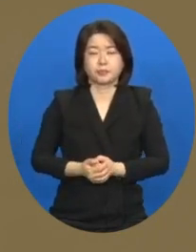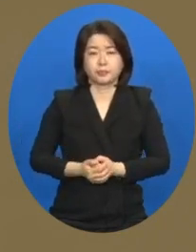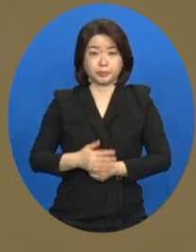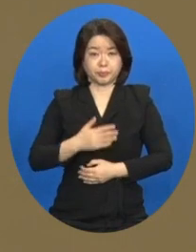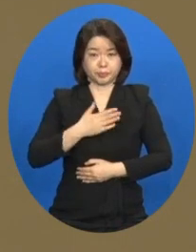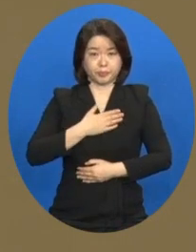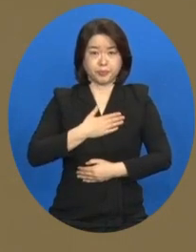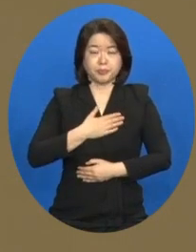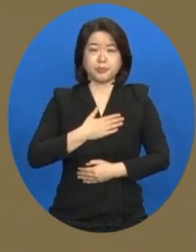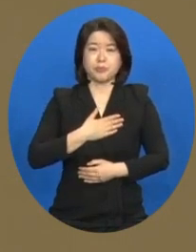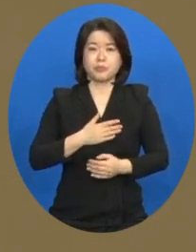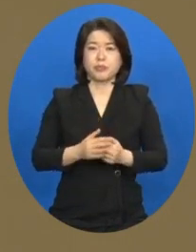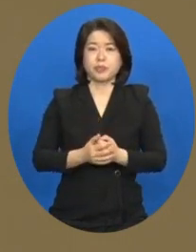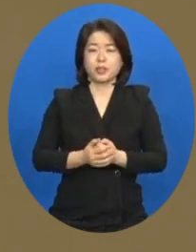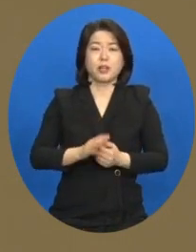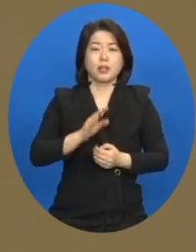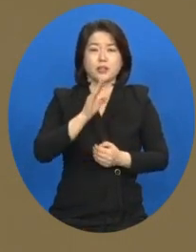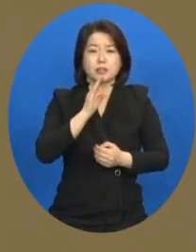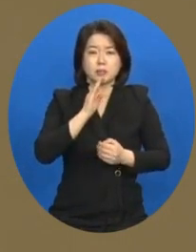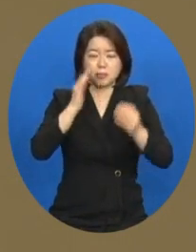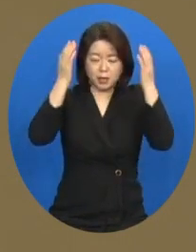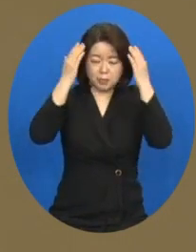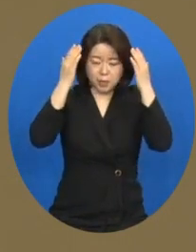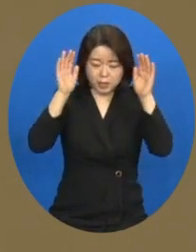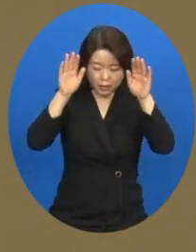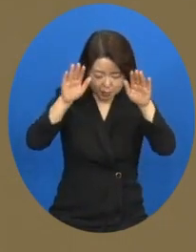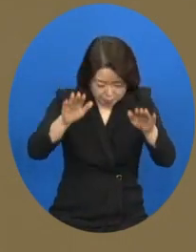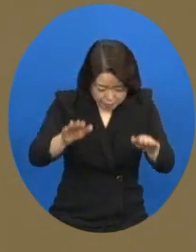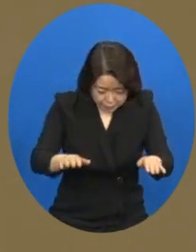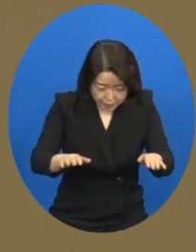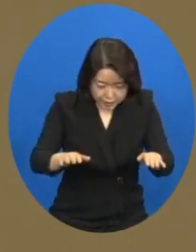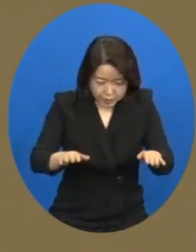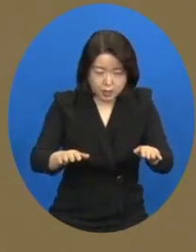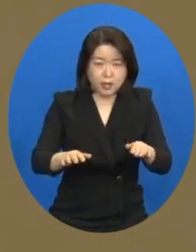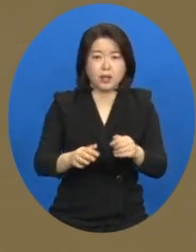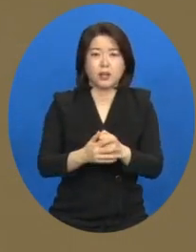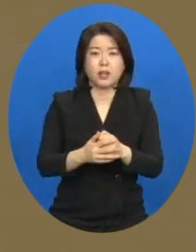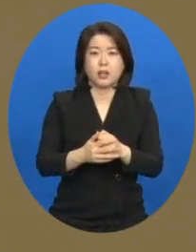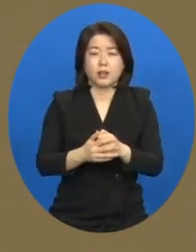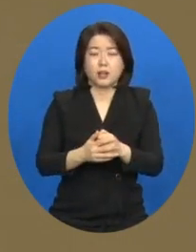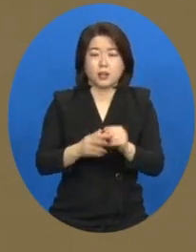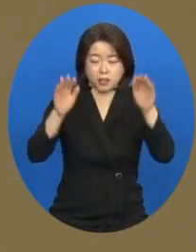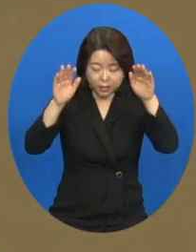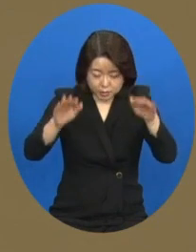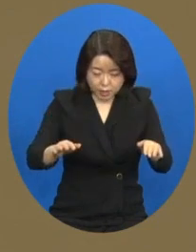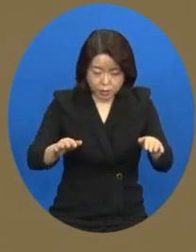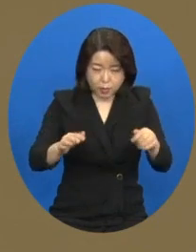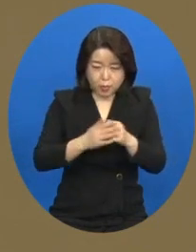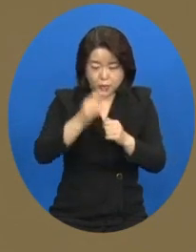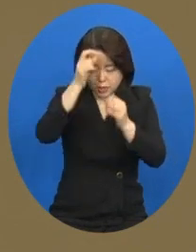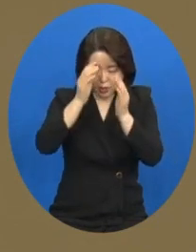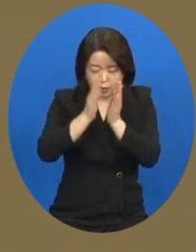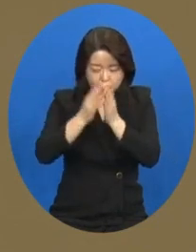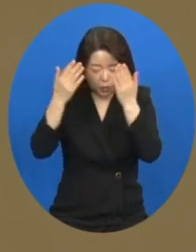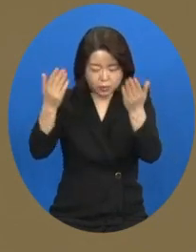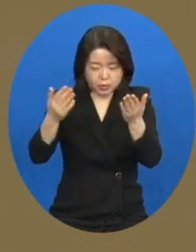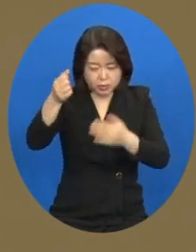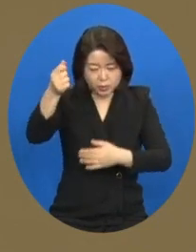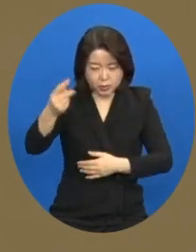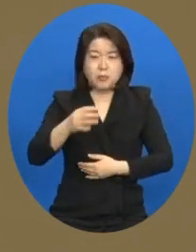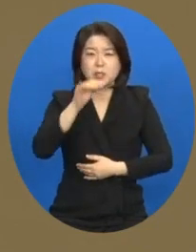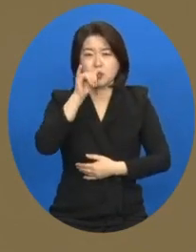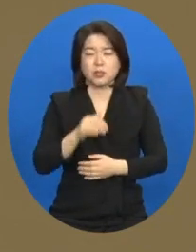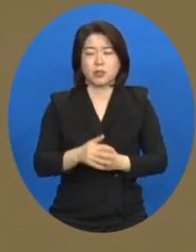저는 정말 머리를 바닥에다가 그렇게 대고 기도한 적이 여러 번